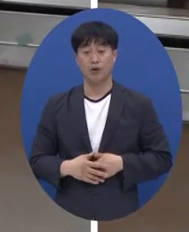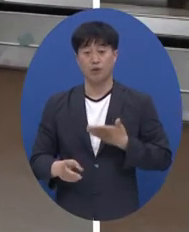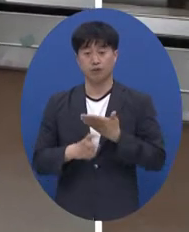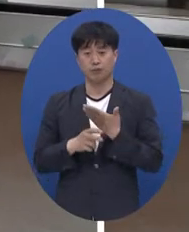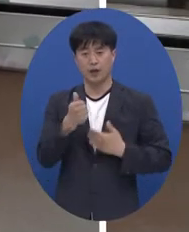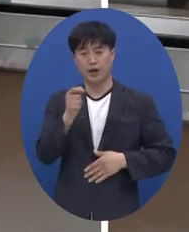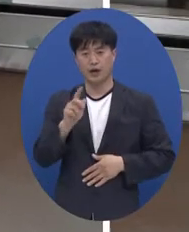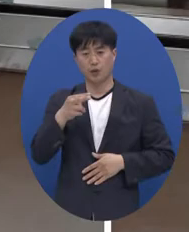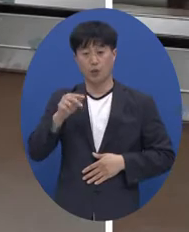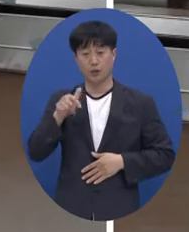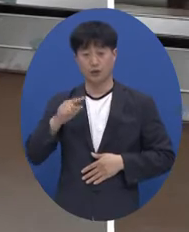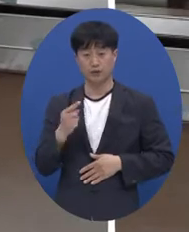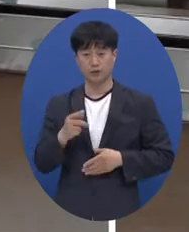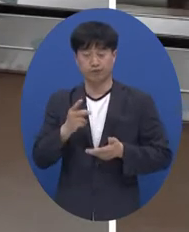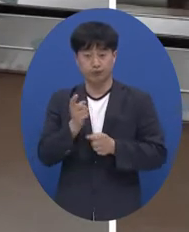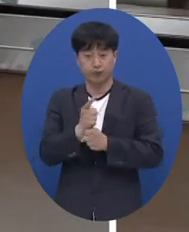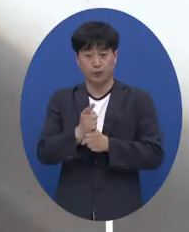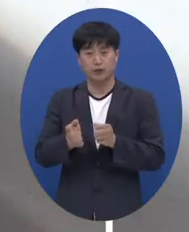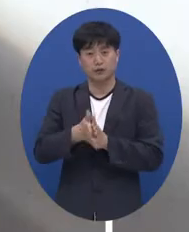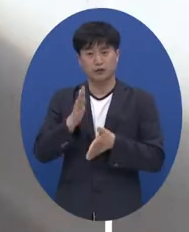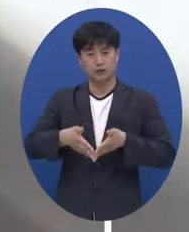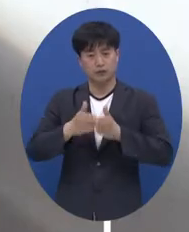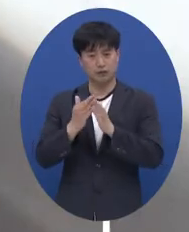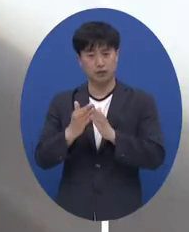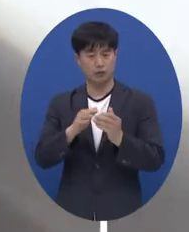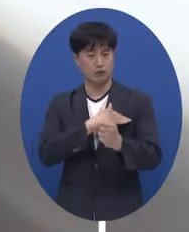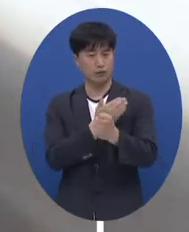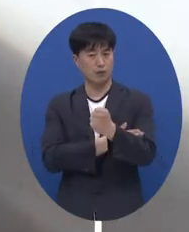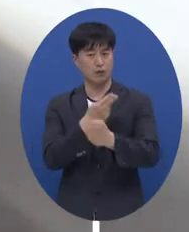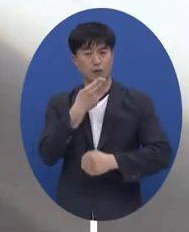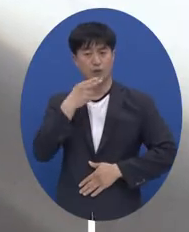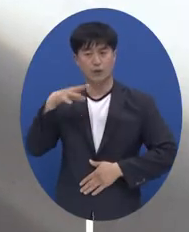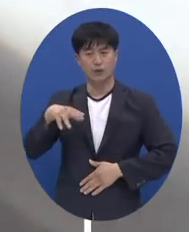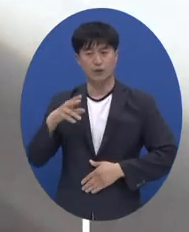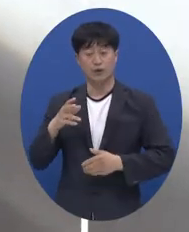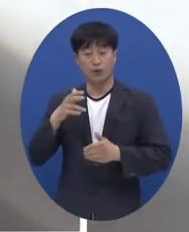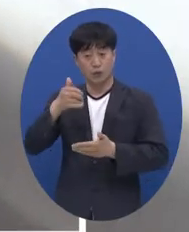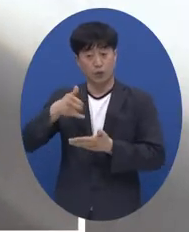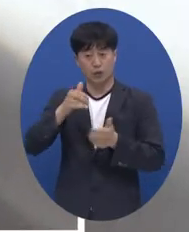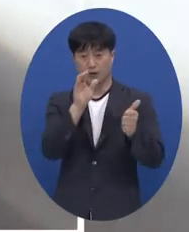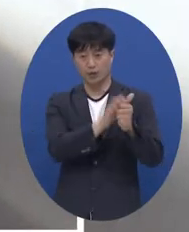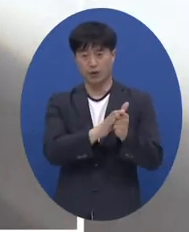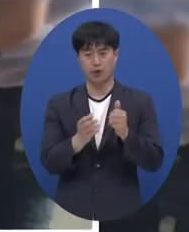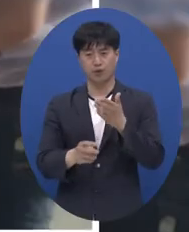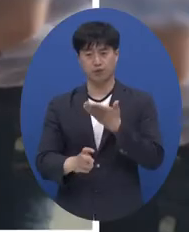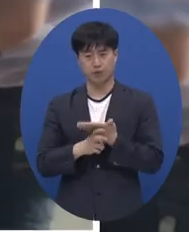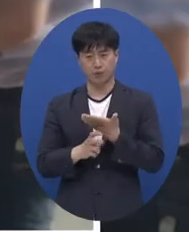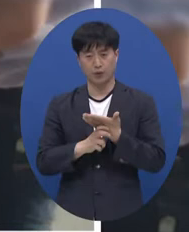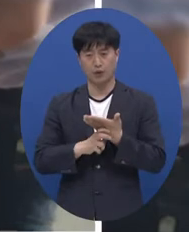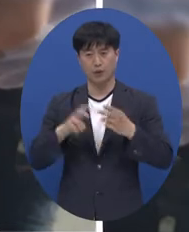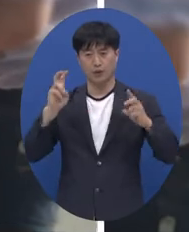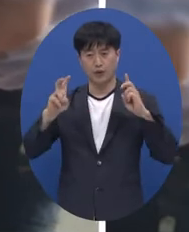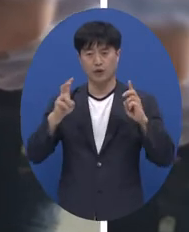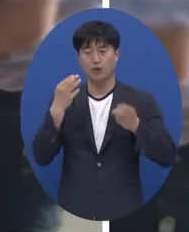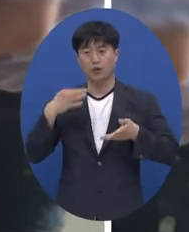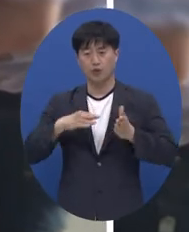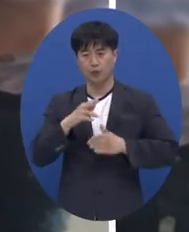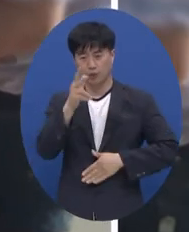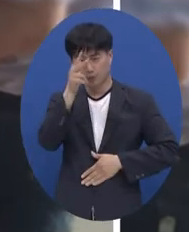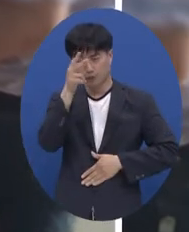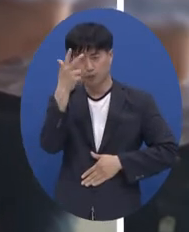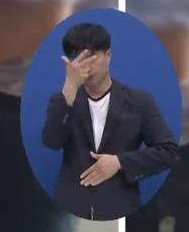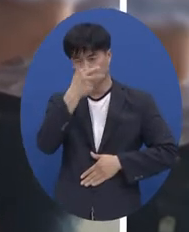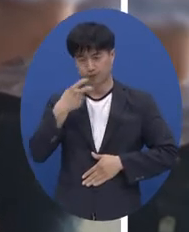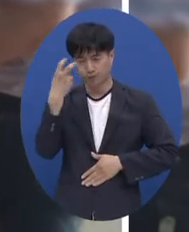불법 하도급을 줘 소방시설 공사를 하거나 면허도 없는 곳에 공사를 맡기는 등 위법한 행위를 한 업체들이 경기도